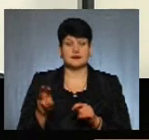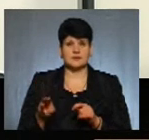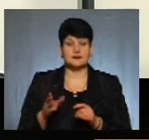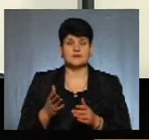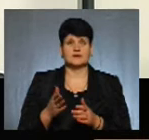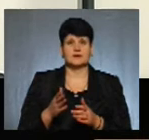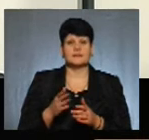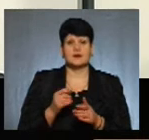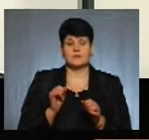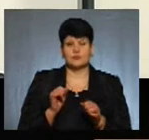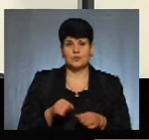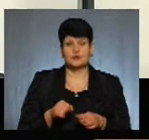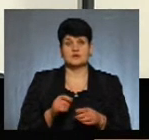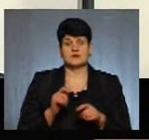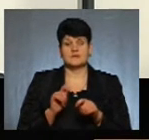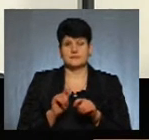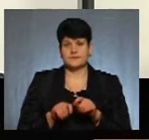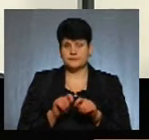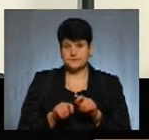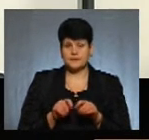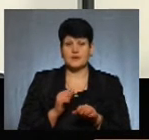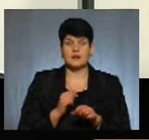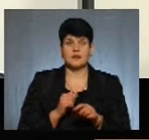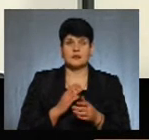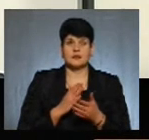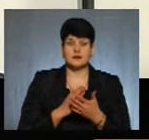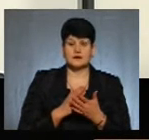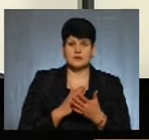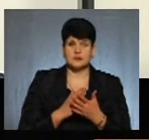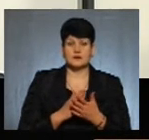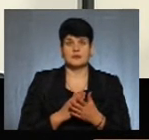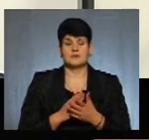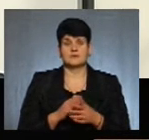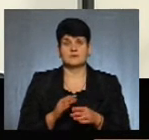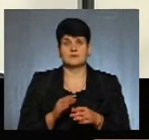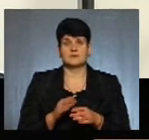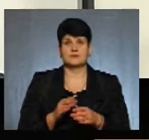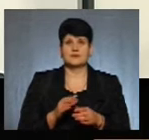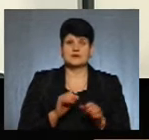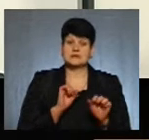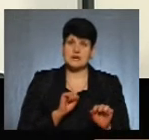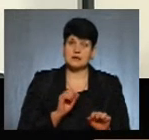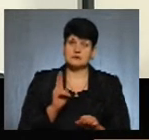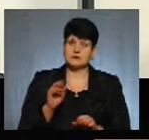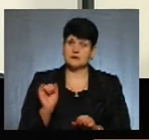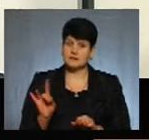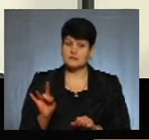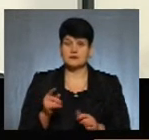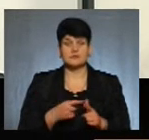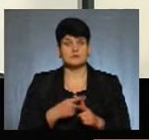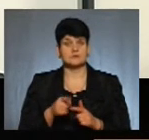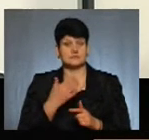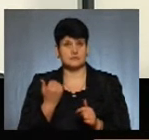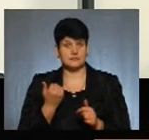наприклад, це методом ІФА, імуноферментним аналізом, визначити наявність імуноглобуліну G, який покаже, маєте ви захист до кори. Якщо